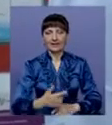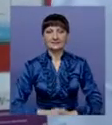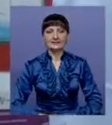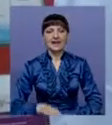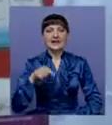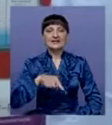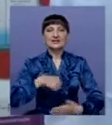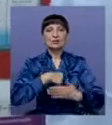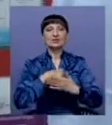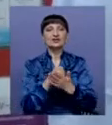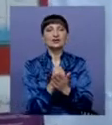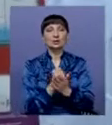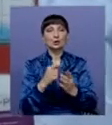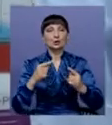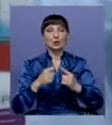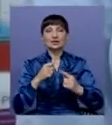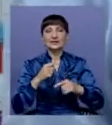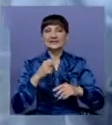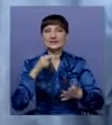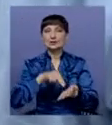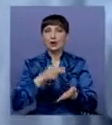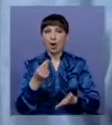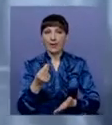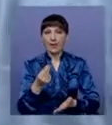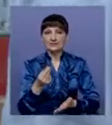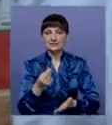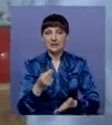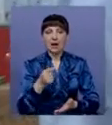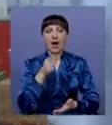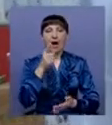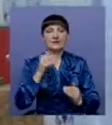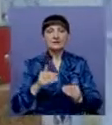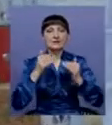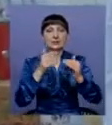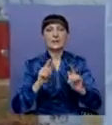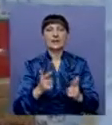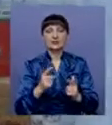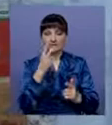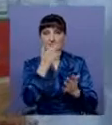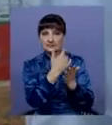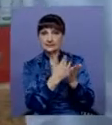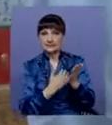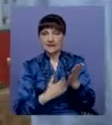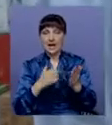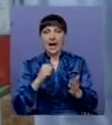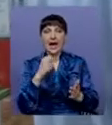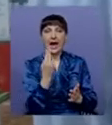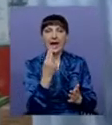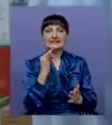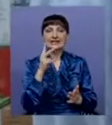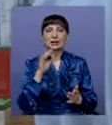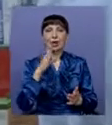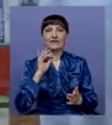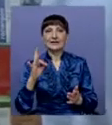утверждены социально значимые препараты, которые нужны населению. Здесь, смотрите, ацикловир АКОС, видите,